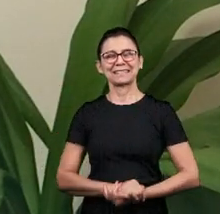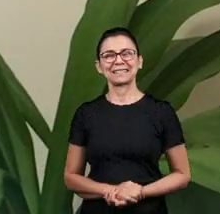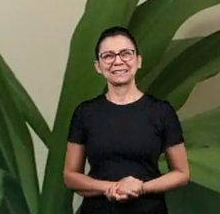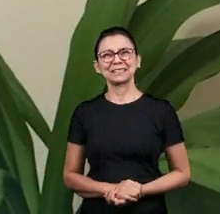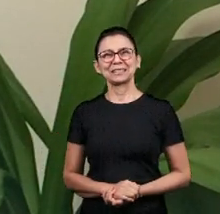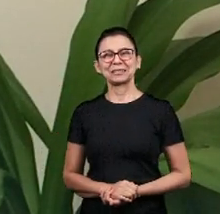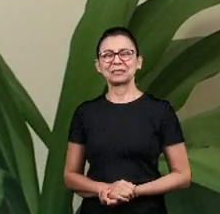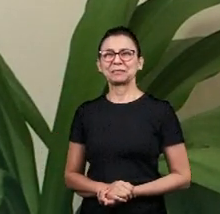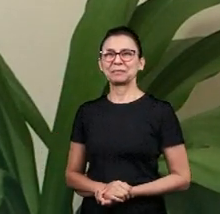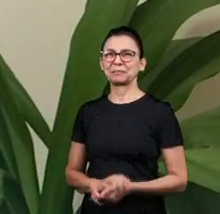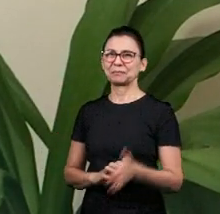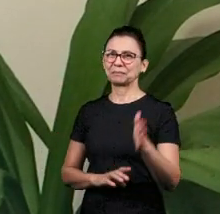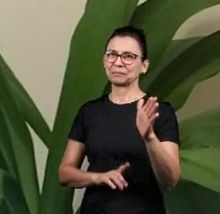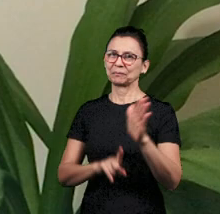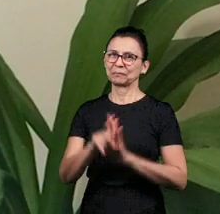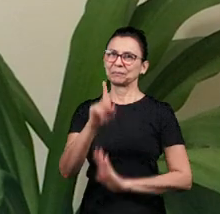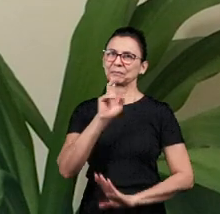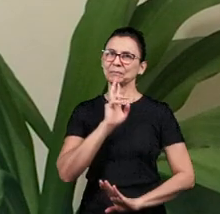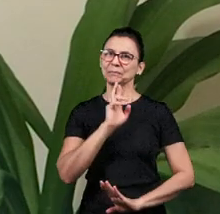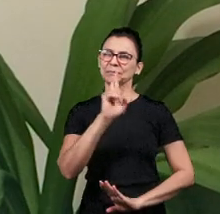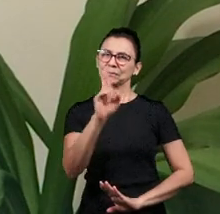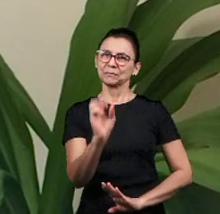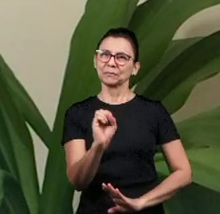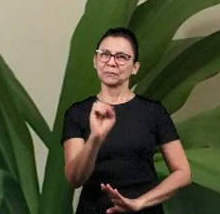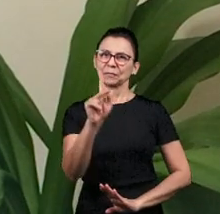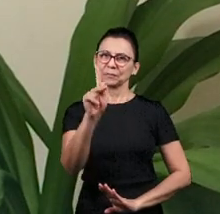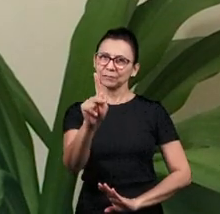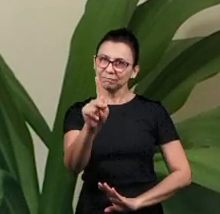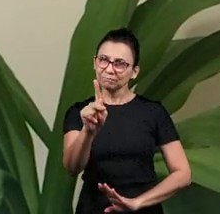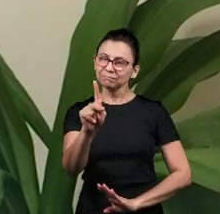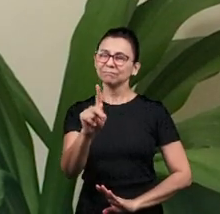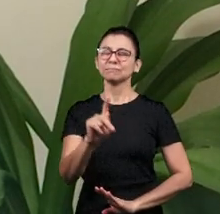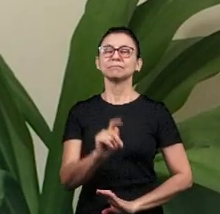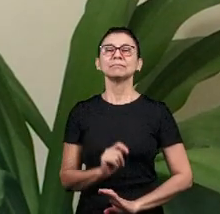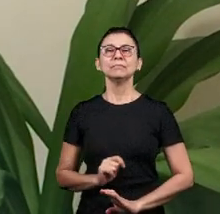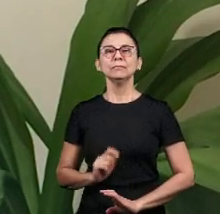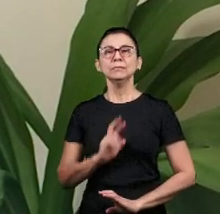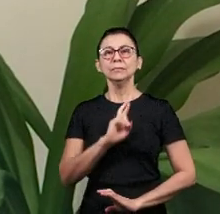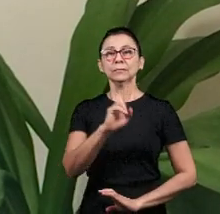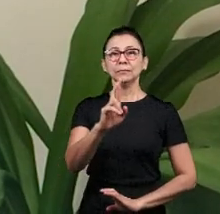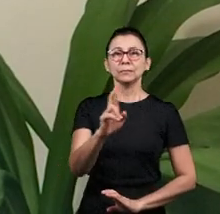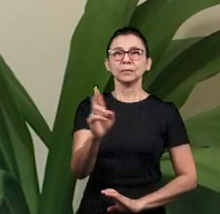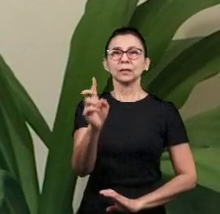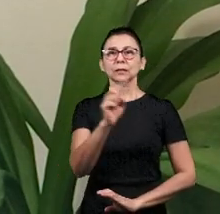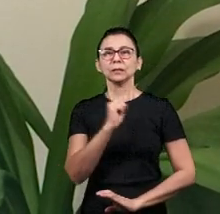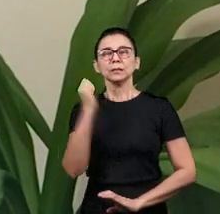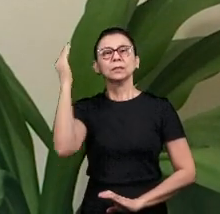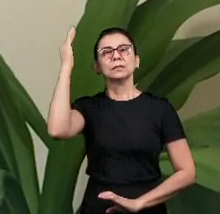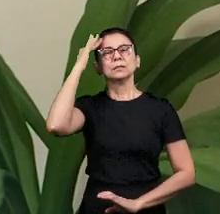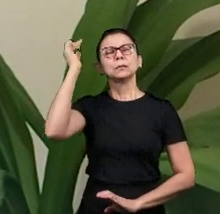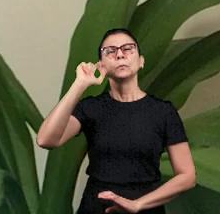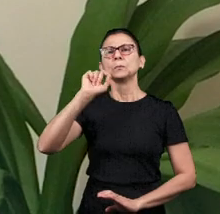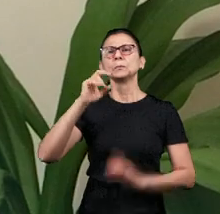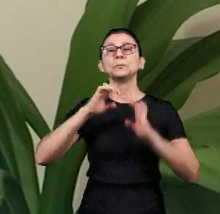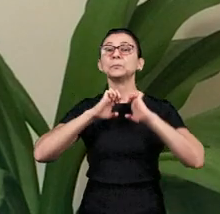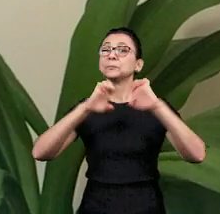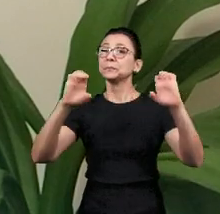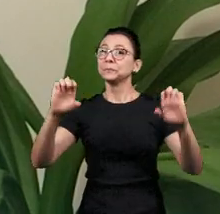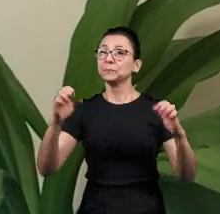question est répondue. Nous avons ici, dans cette réponse, notre compréhension de ce qui est